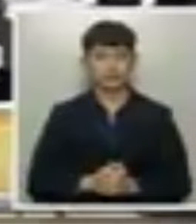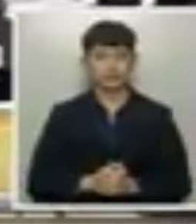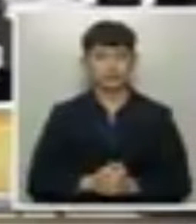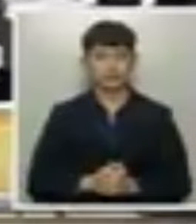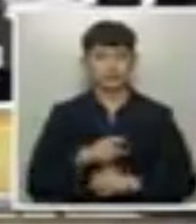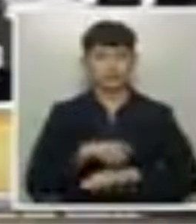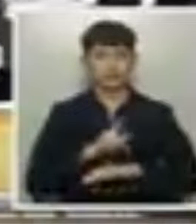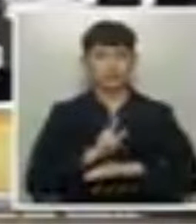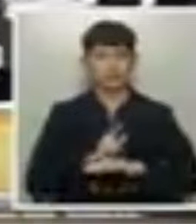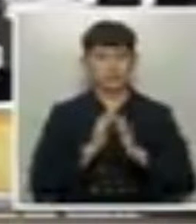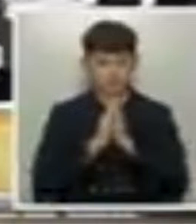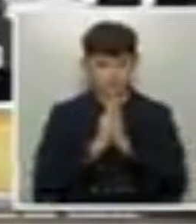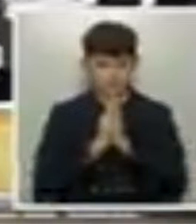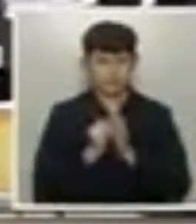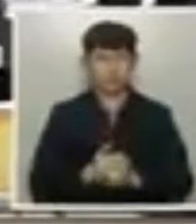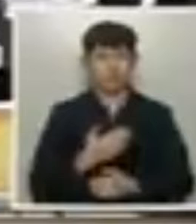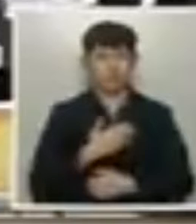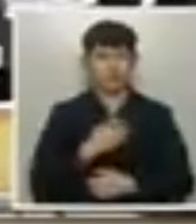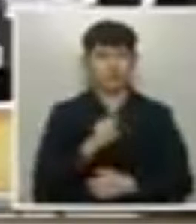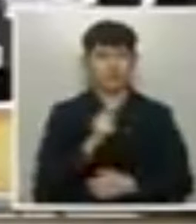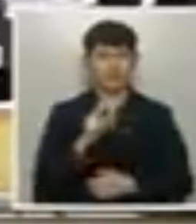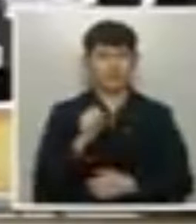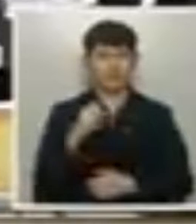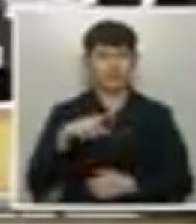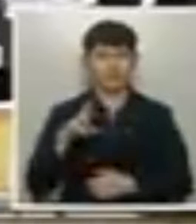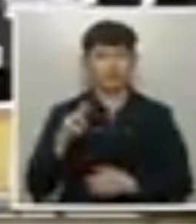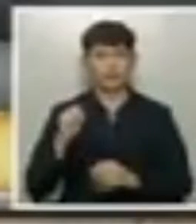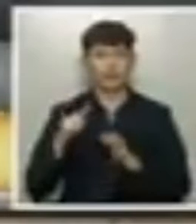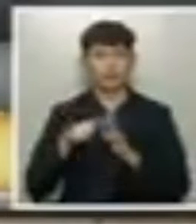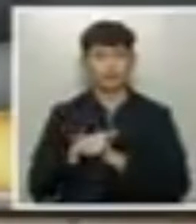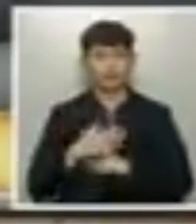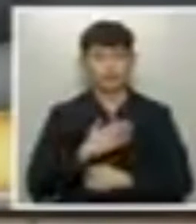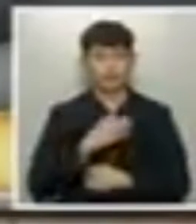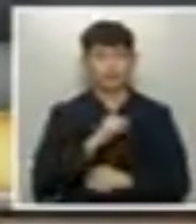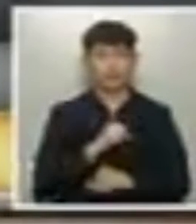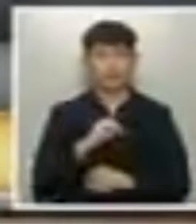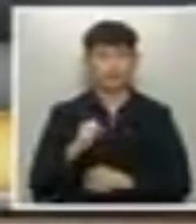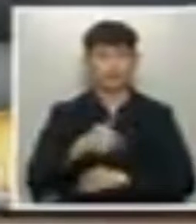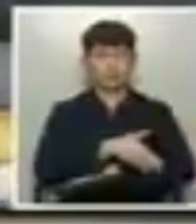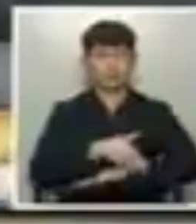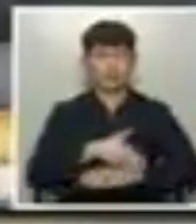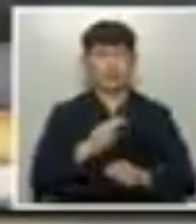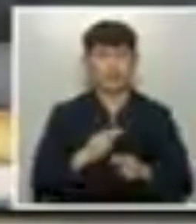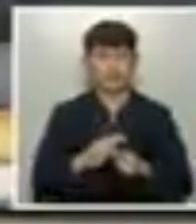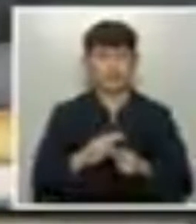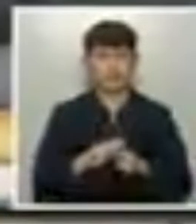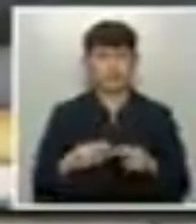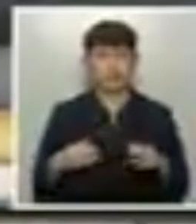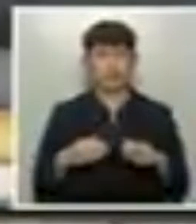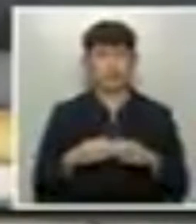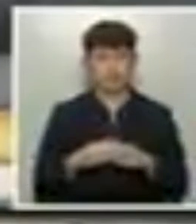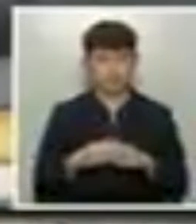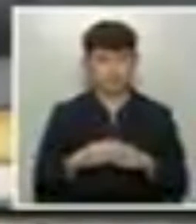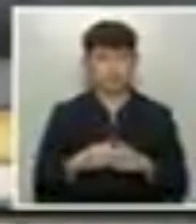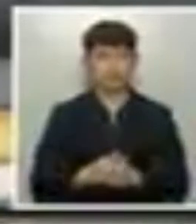กราบเรียนท่านประธานที่เคารพดิฉันนางสาวธนพรสมทองแดงสมาชิกสภาผู้แทนราษฎรแบบบัญชีรายชื่อพรรคเสรีรวมไทยภู